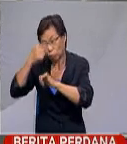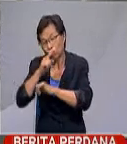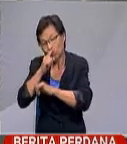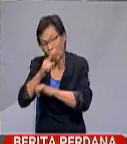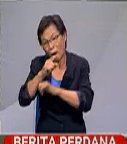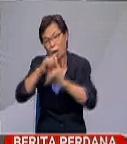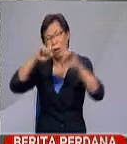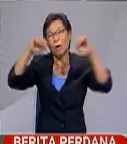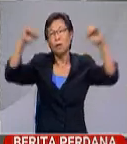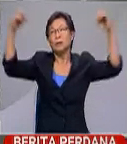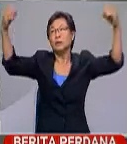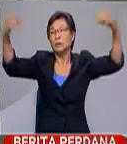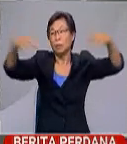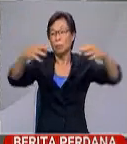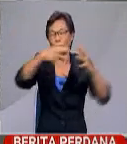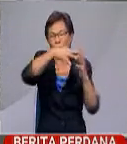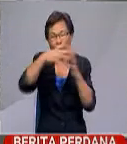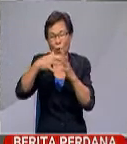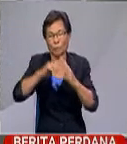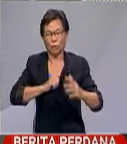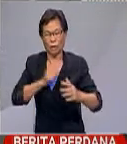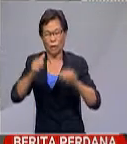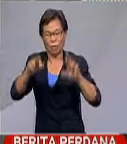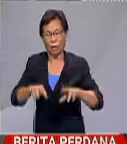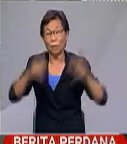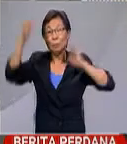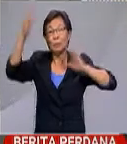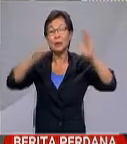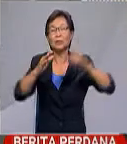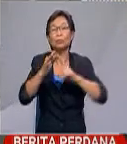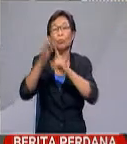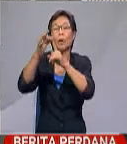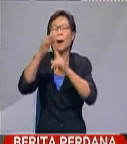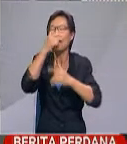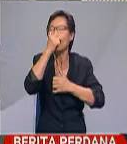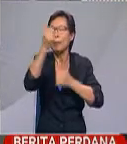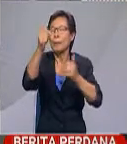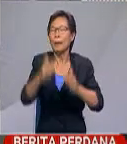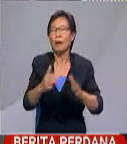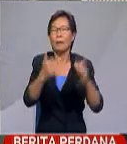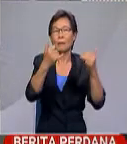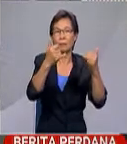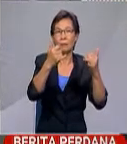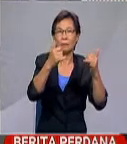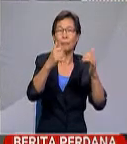memastikan stadium rugby tersebut menjadi kebanggaan rakyat Malaysia, terutama peminat rugby negara.